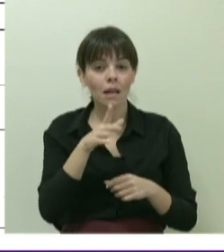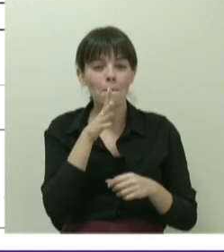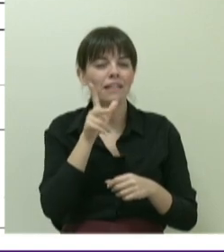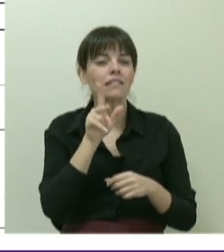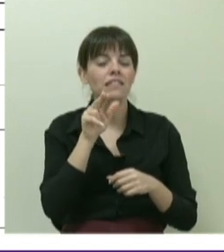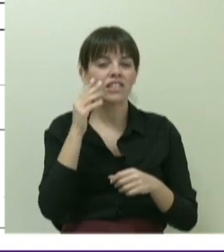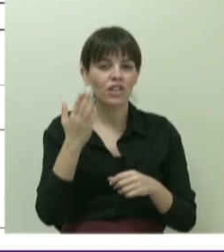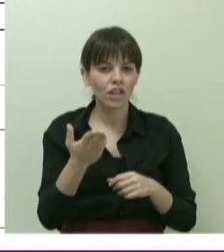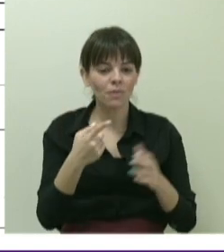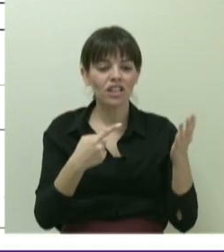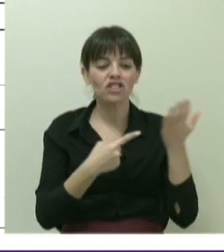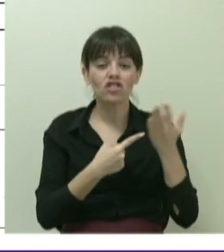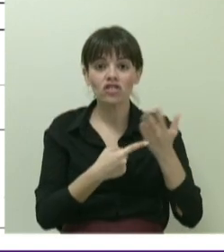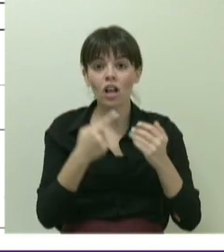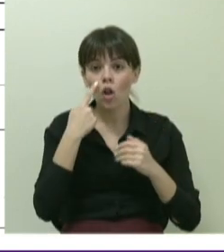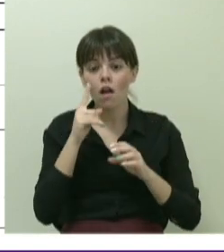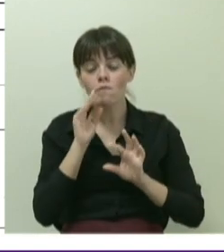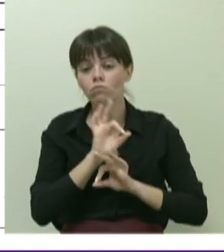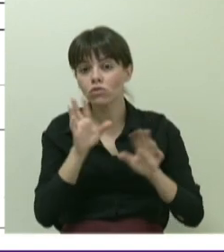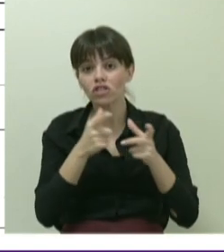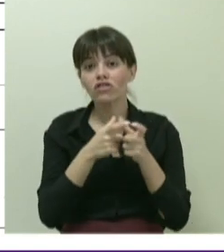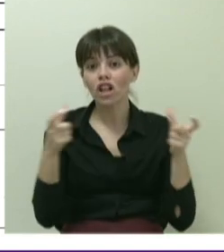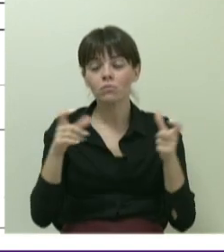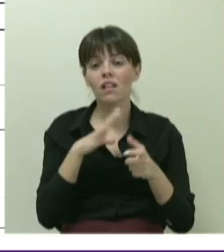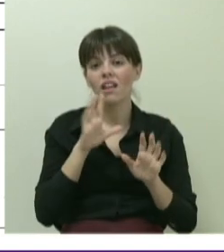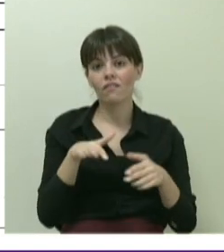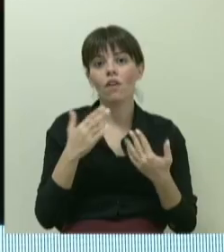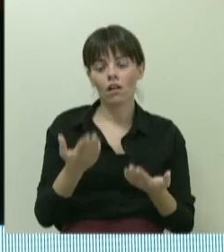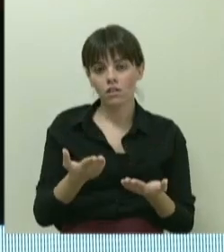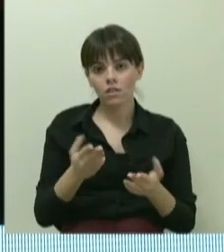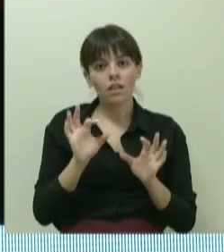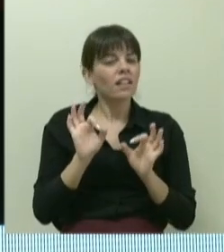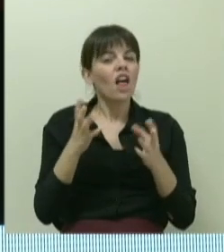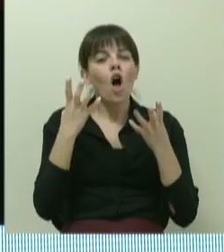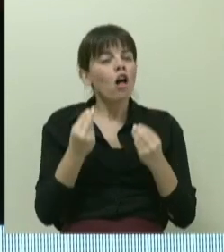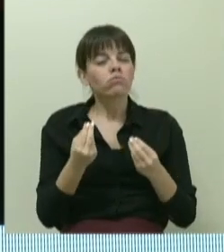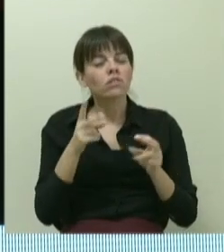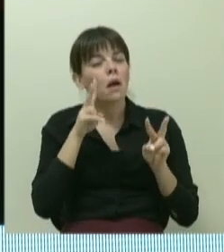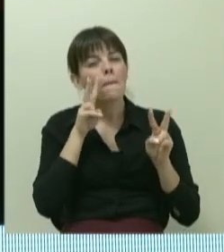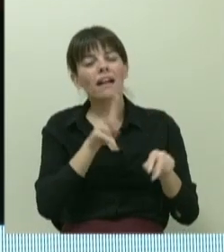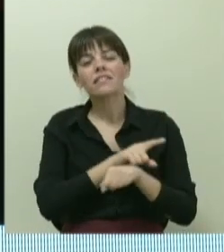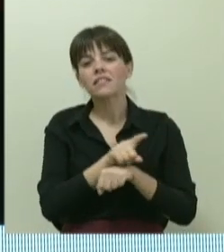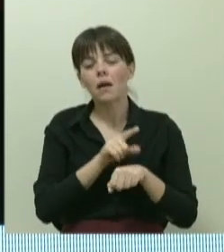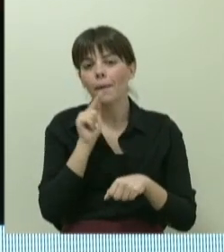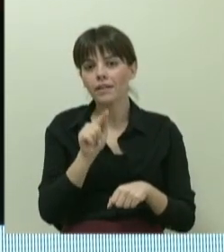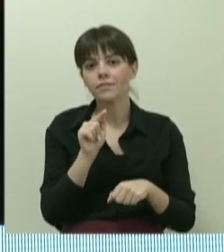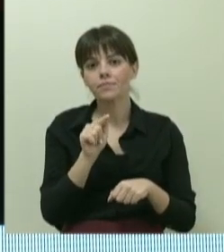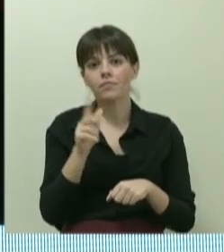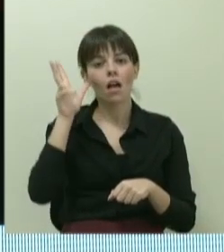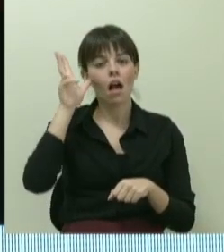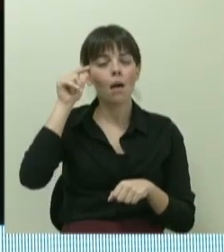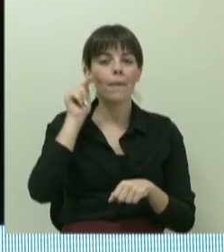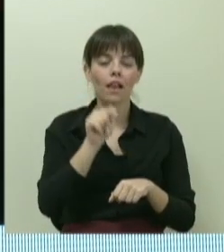gibi dijital alanda müthiş gelişmeler var. Ne olmuş diye baktığımızda